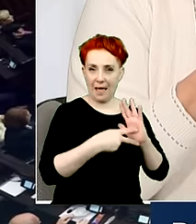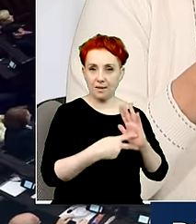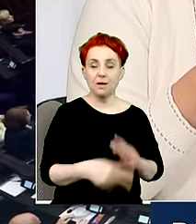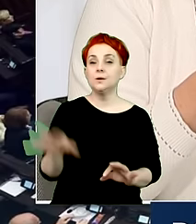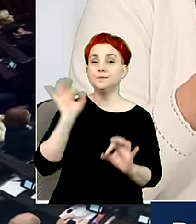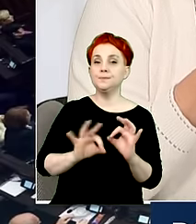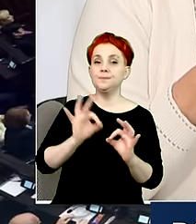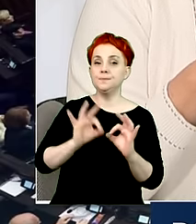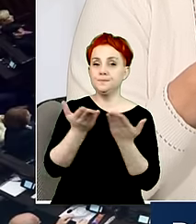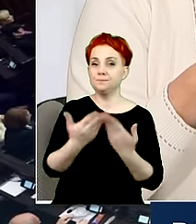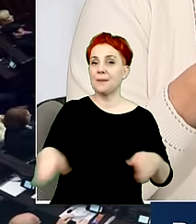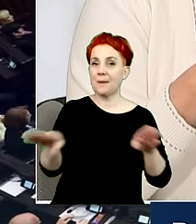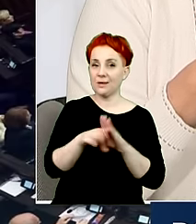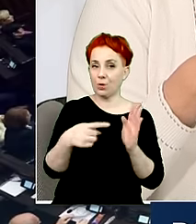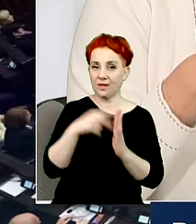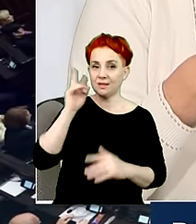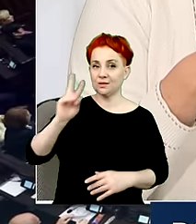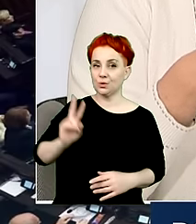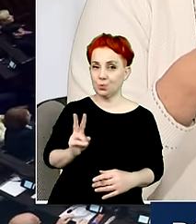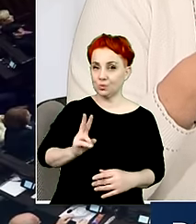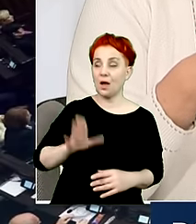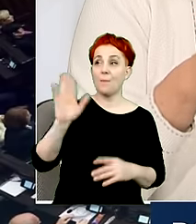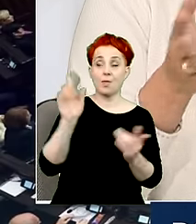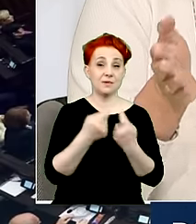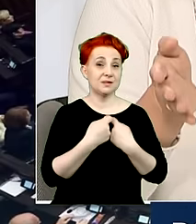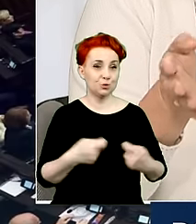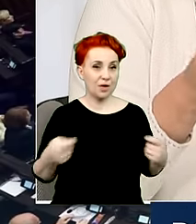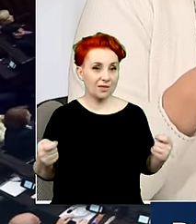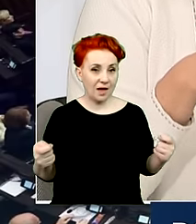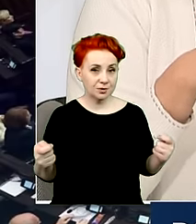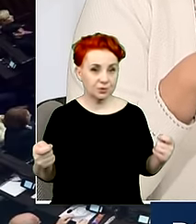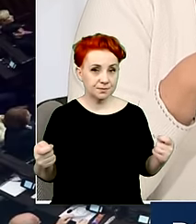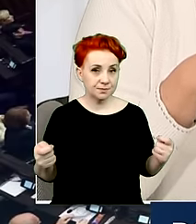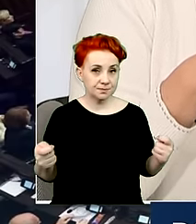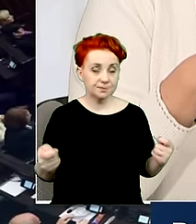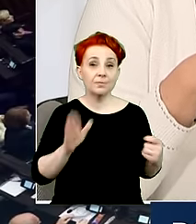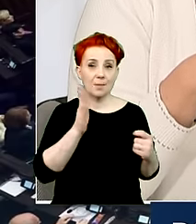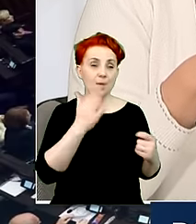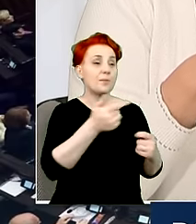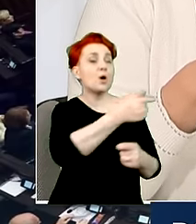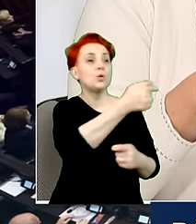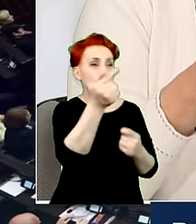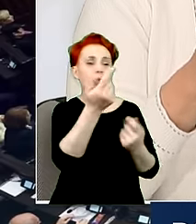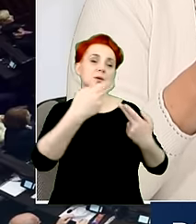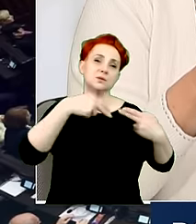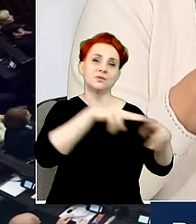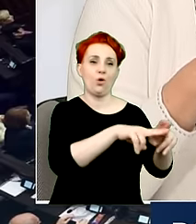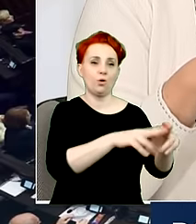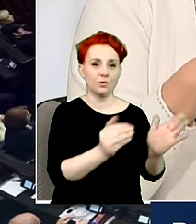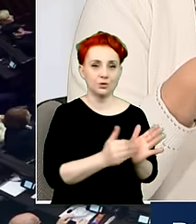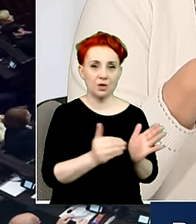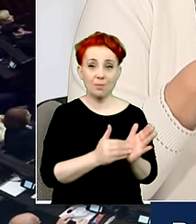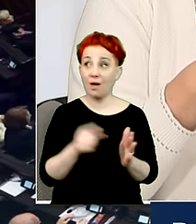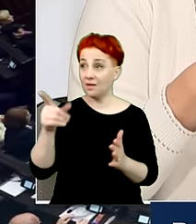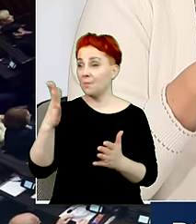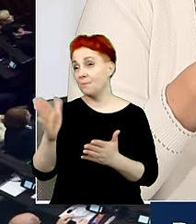majątku takiej instytucji, tak. Następnie sprzedaż i zaspokojenie zobowiązań, spłata dokładnie wierzycieli. A poza tym... A wy macie